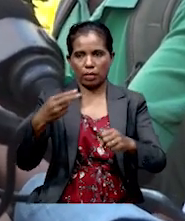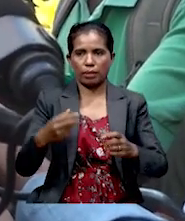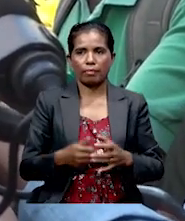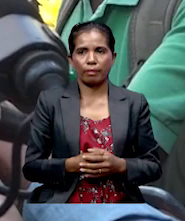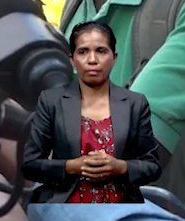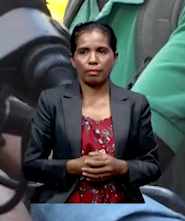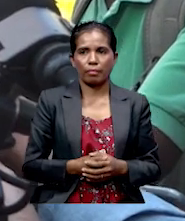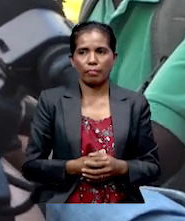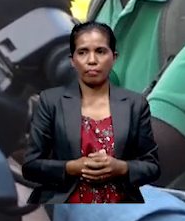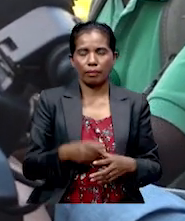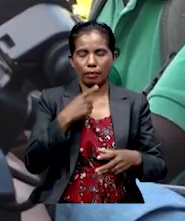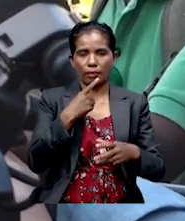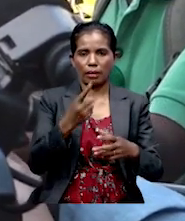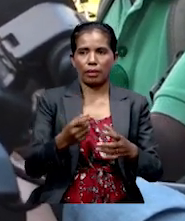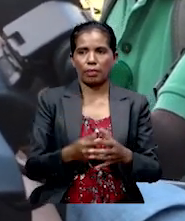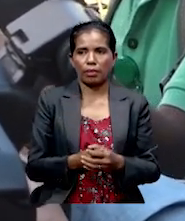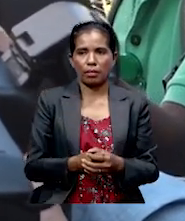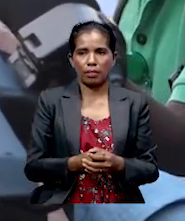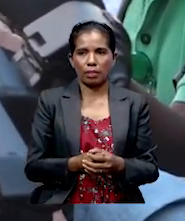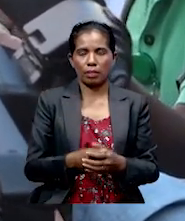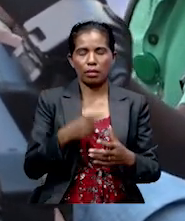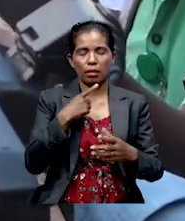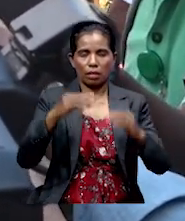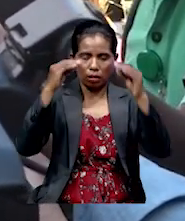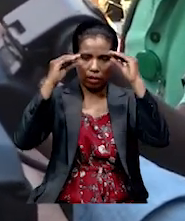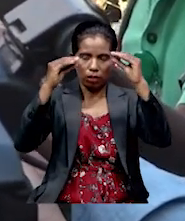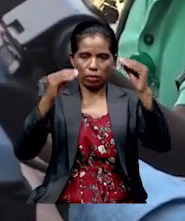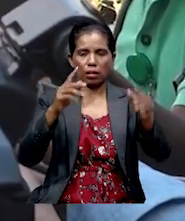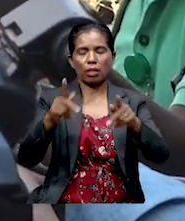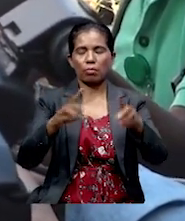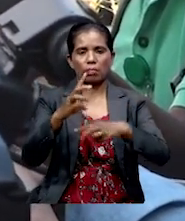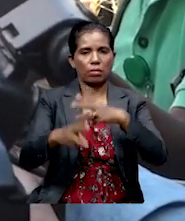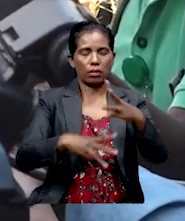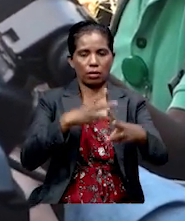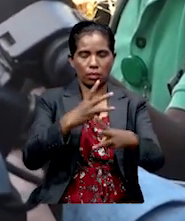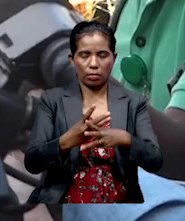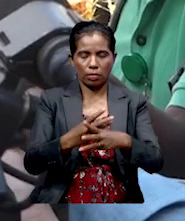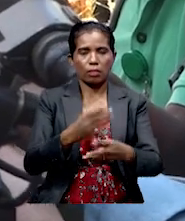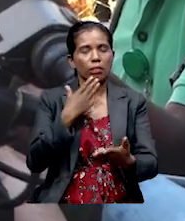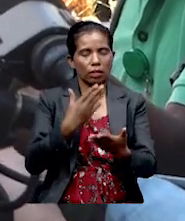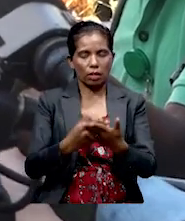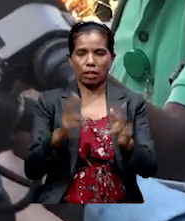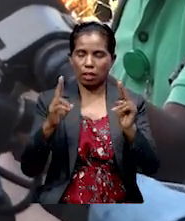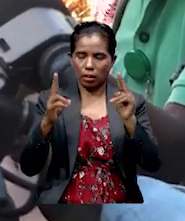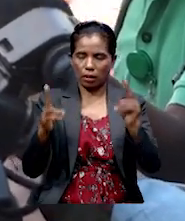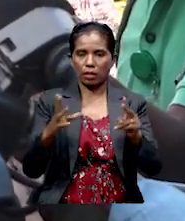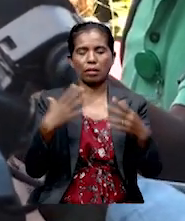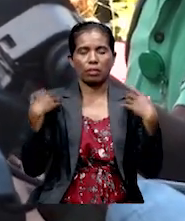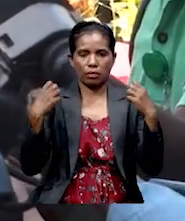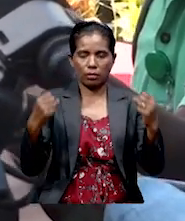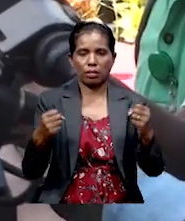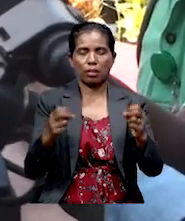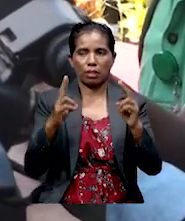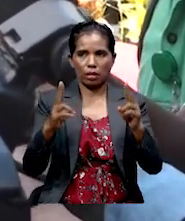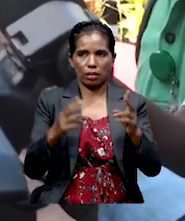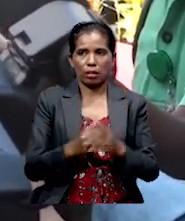together, recover stronger. Yang mengajak seluruh dunia untuk pulih bersama dan lebih kuat setelah